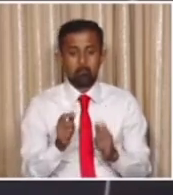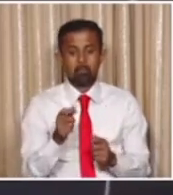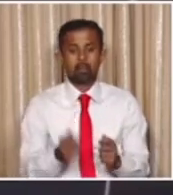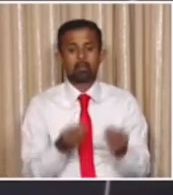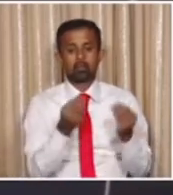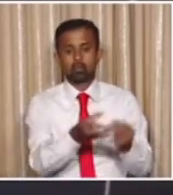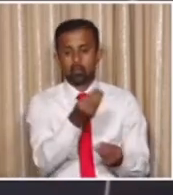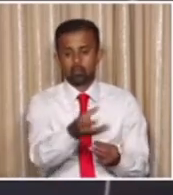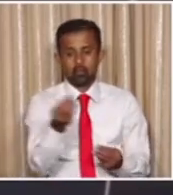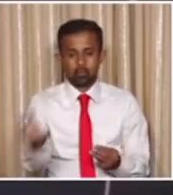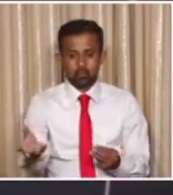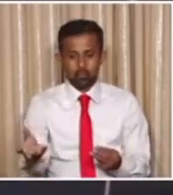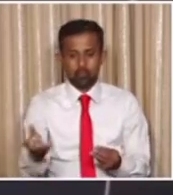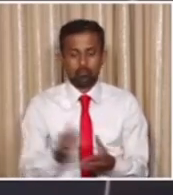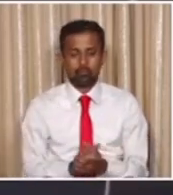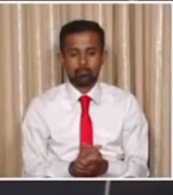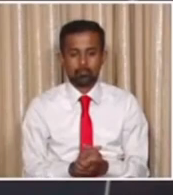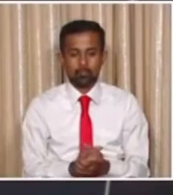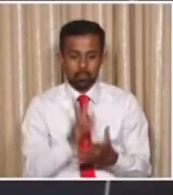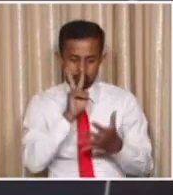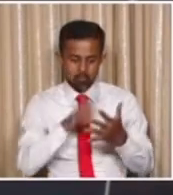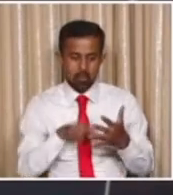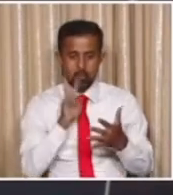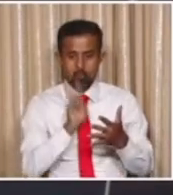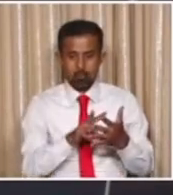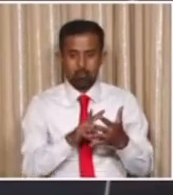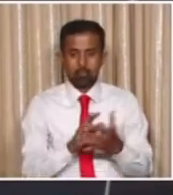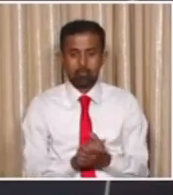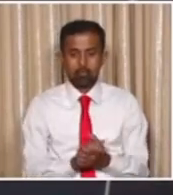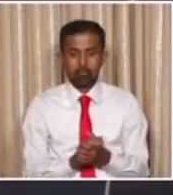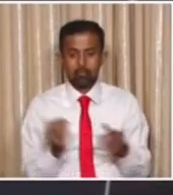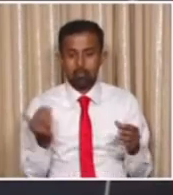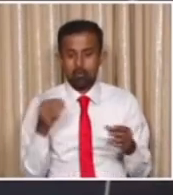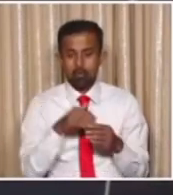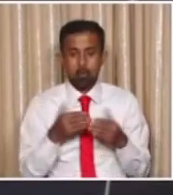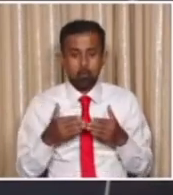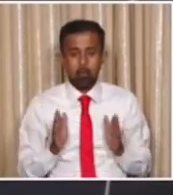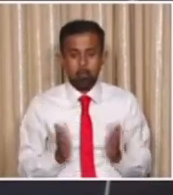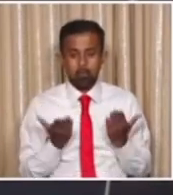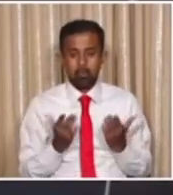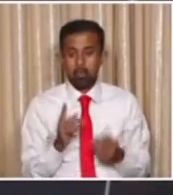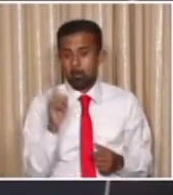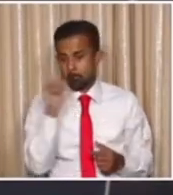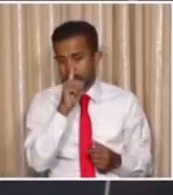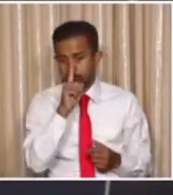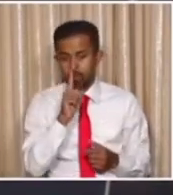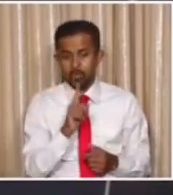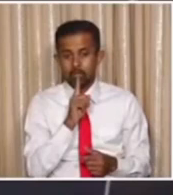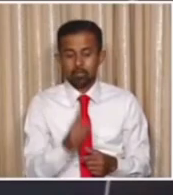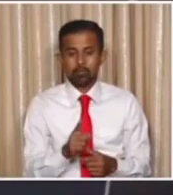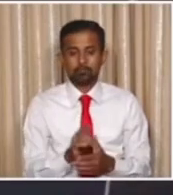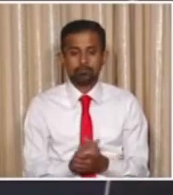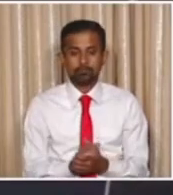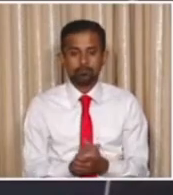ලැබිලා තිබෙන්නේ මේකේ අපි ගත්තොත් එහෙම මෙතෙන්ට ප්‍රවේශ වෙනකොට පළවෙනි කාරණේ කියනොත් the context